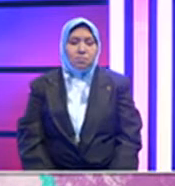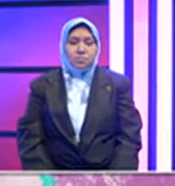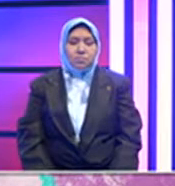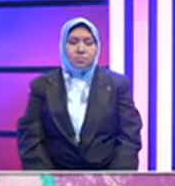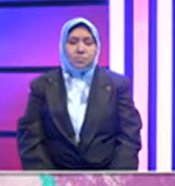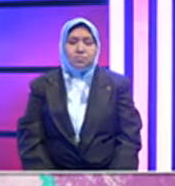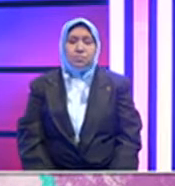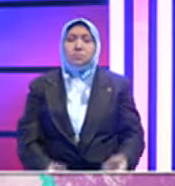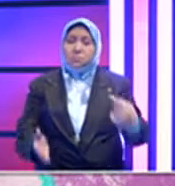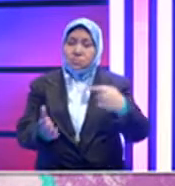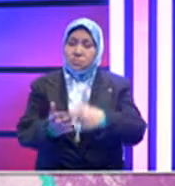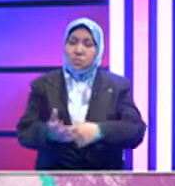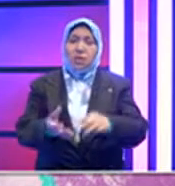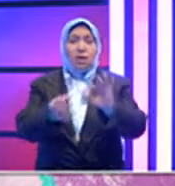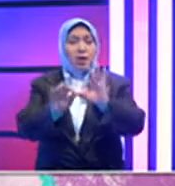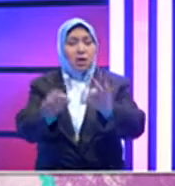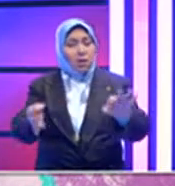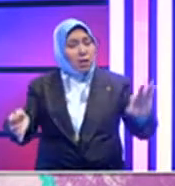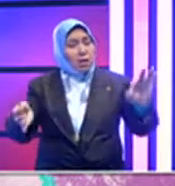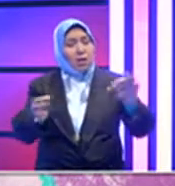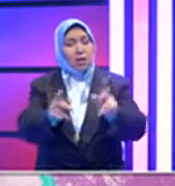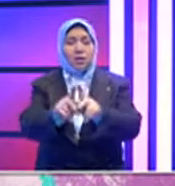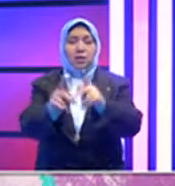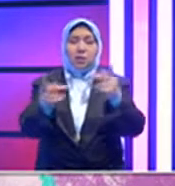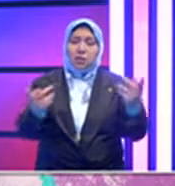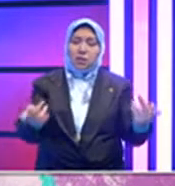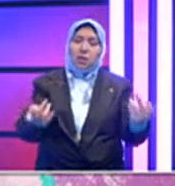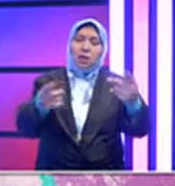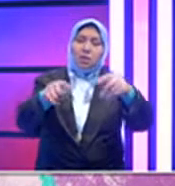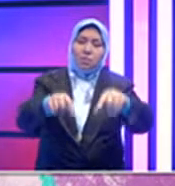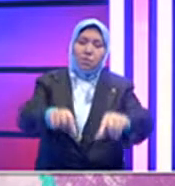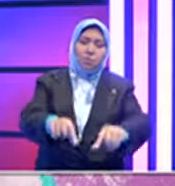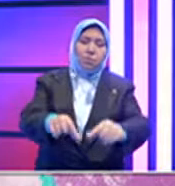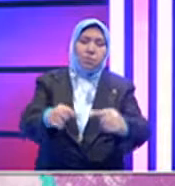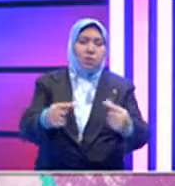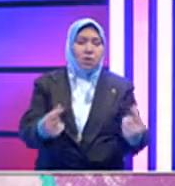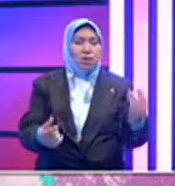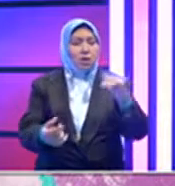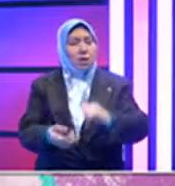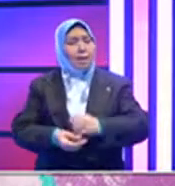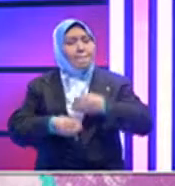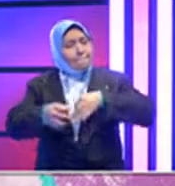Hai Dil Ka ayatul kita bilmubin